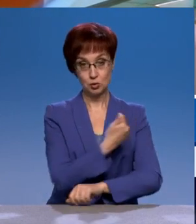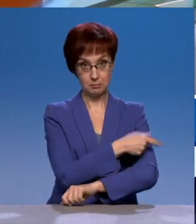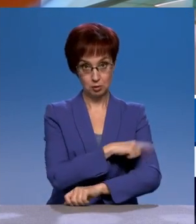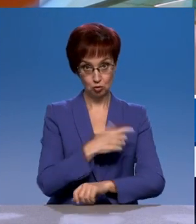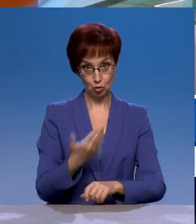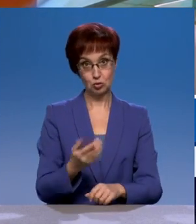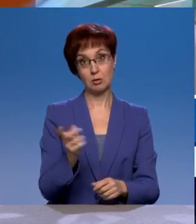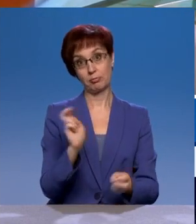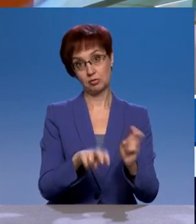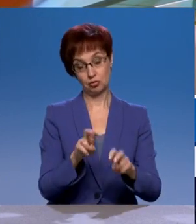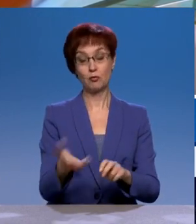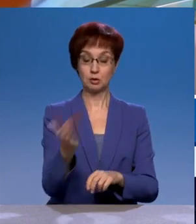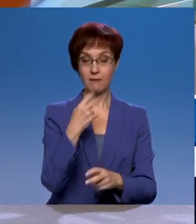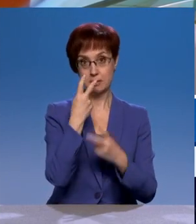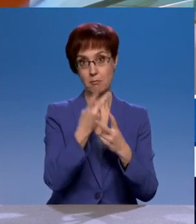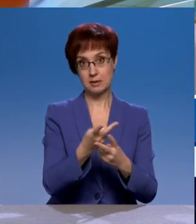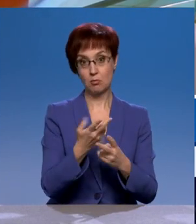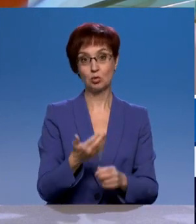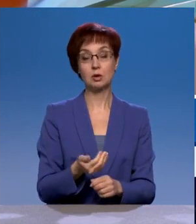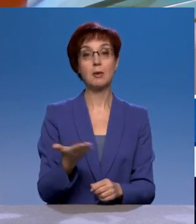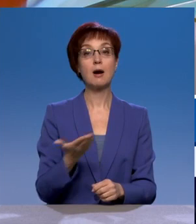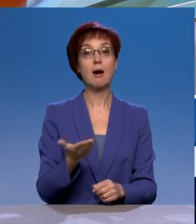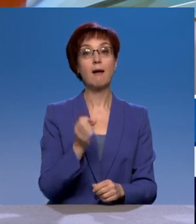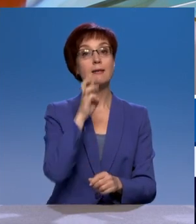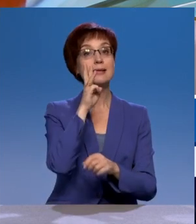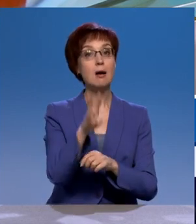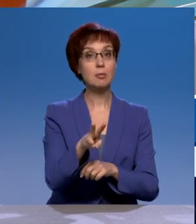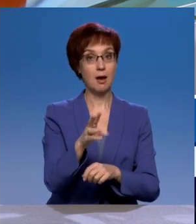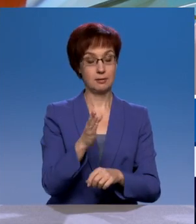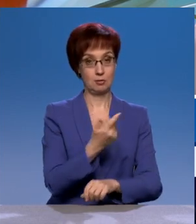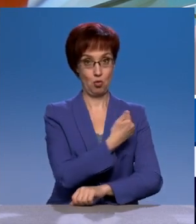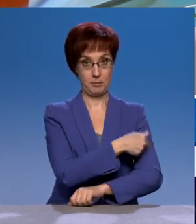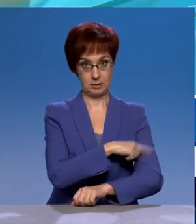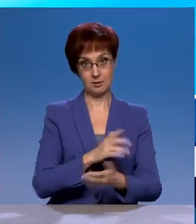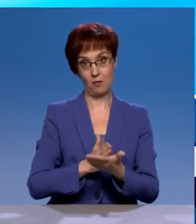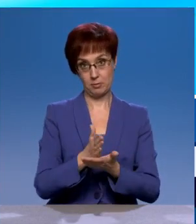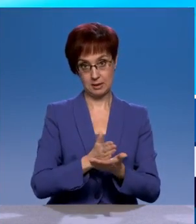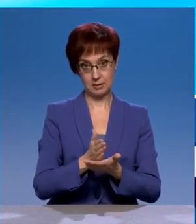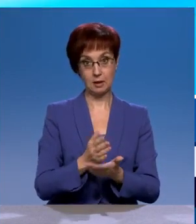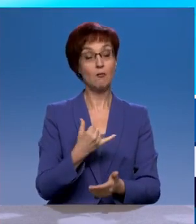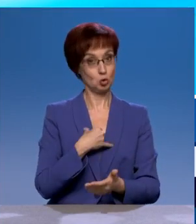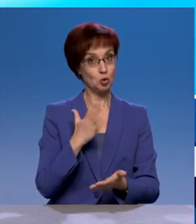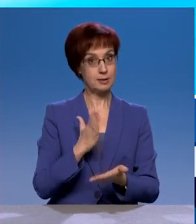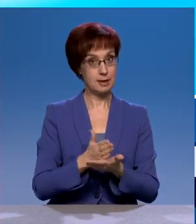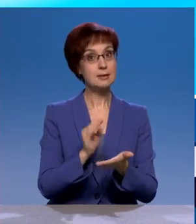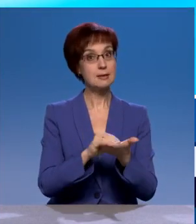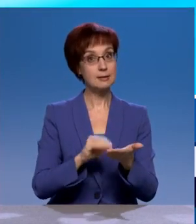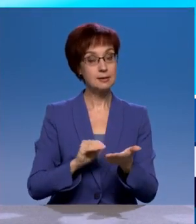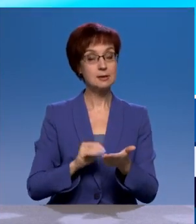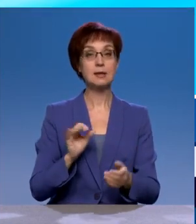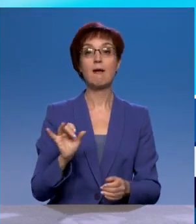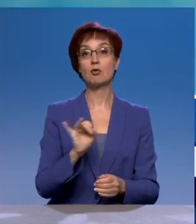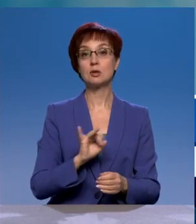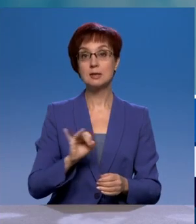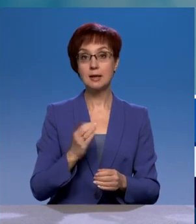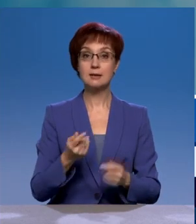у них оплата труда. Вот, давайте посмотрим. Готовы за это идти, за такие деньги, которые вот сейчас озвучили? У нас есть статистика, вот мне интересно, совпадет ли она с вашей. Давайте